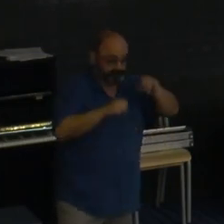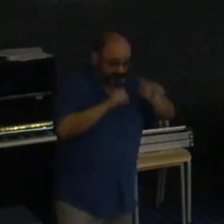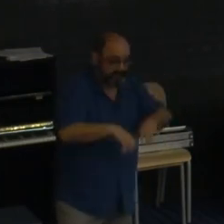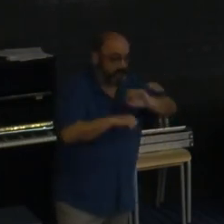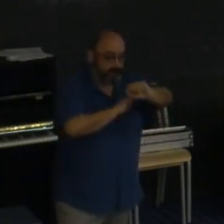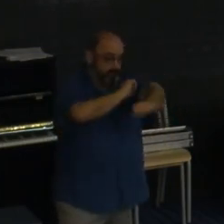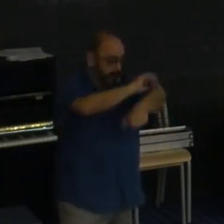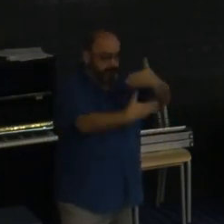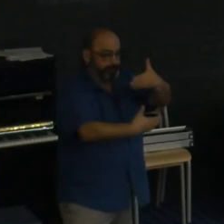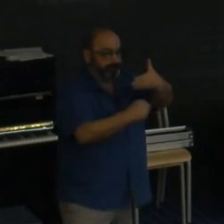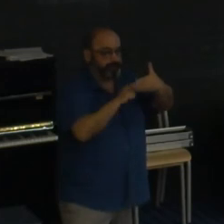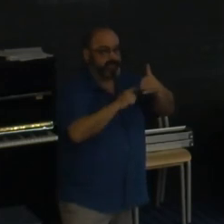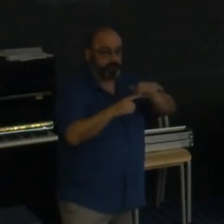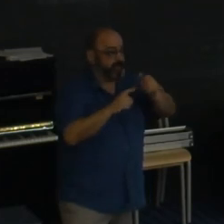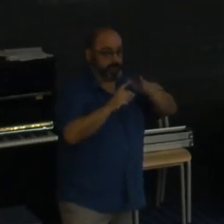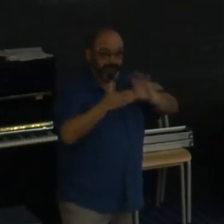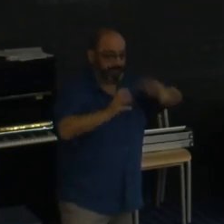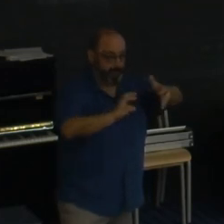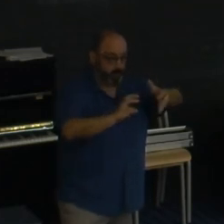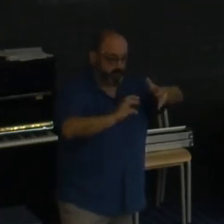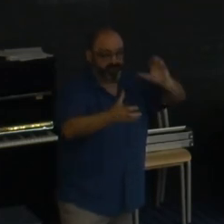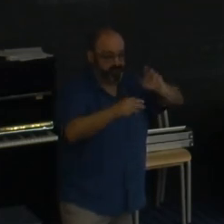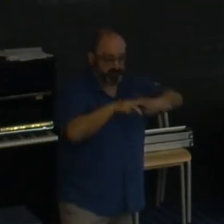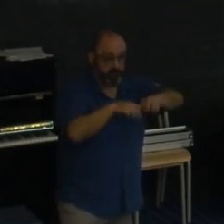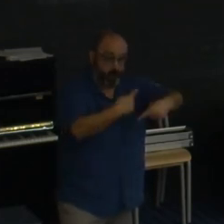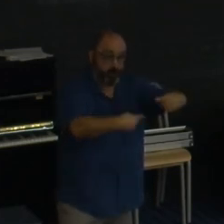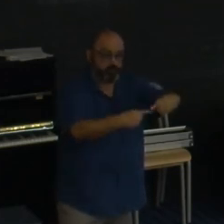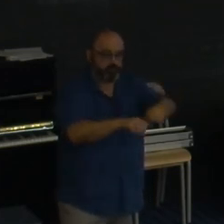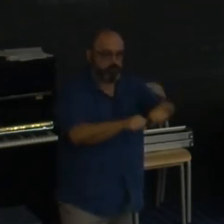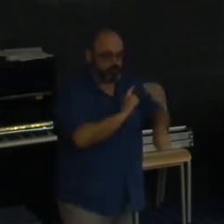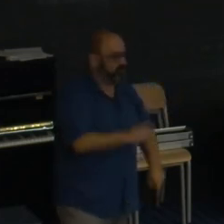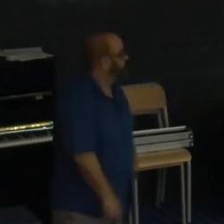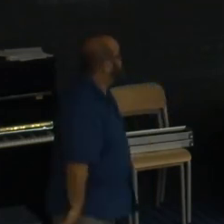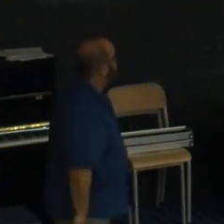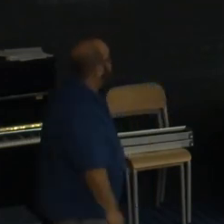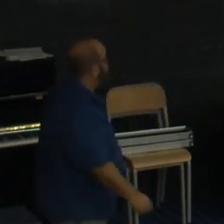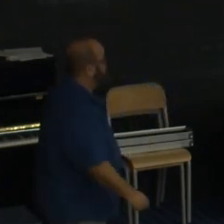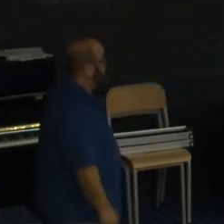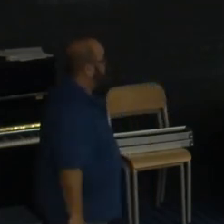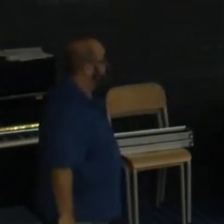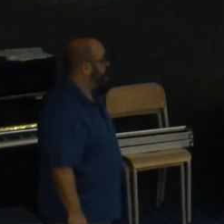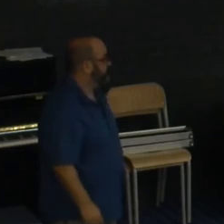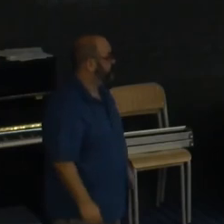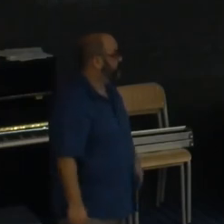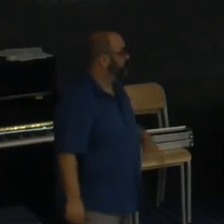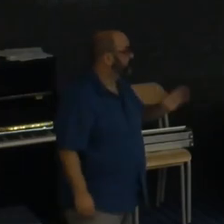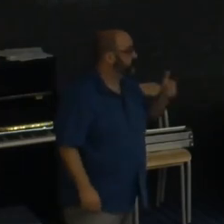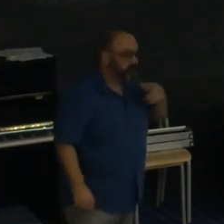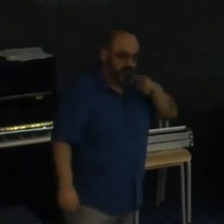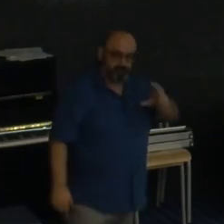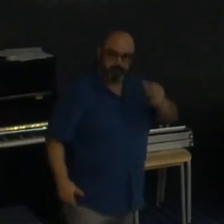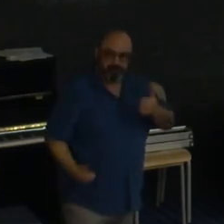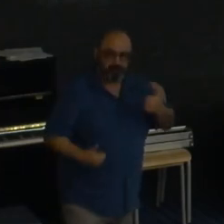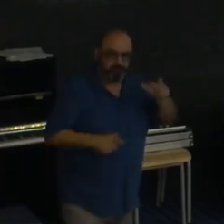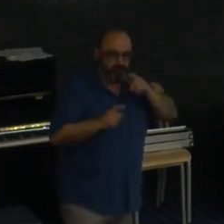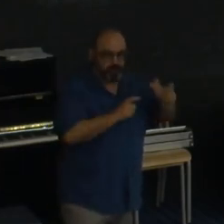il va charger automatiquement et vous pouvez commencer à débugger. Bon, en prod, on verra. Mais au moins, vous pouvez faire, montrer ça à des potes et « Ah, oh, t'as vu, oh, c'est